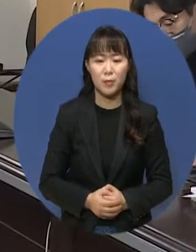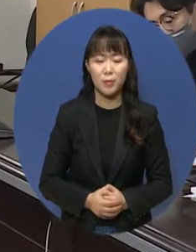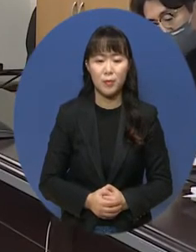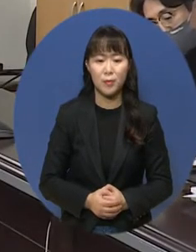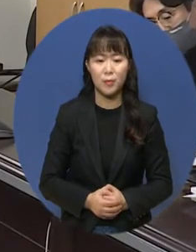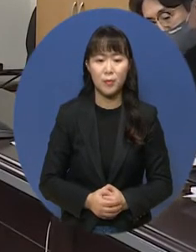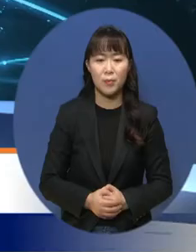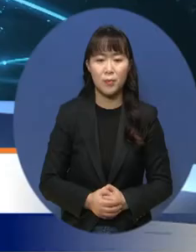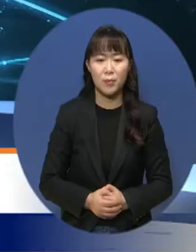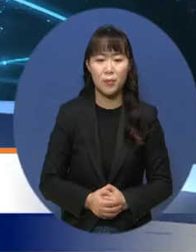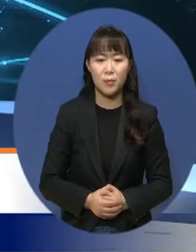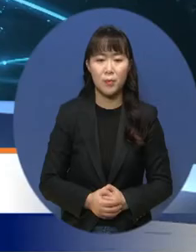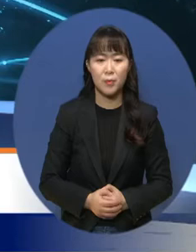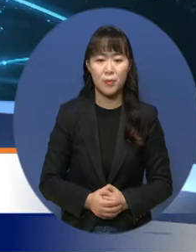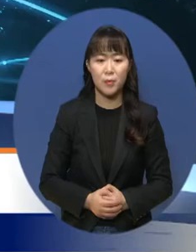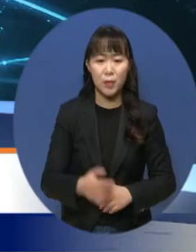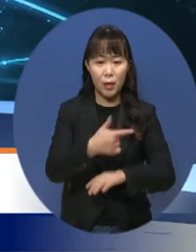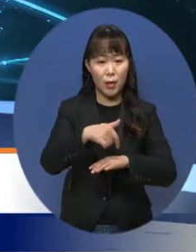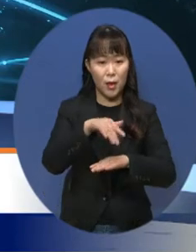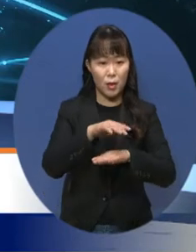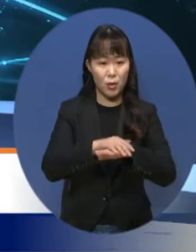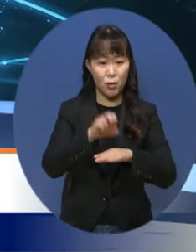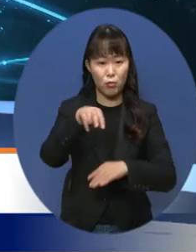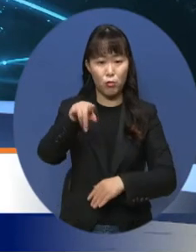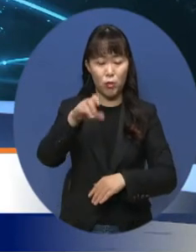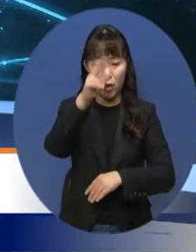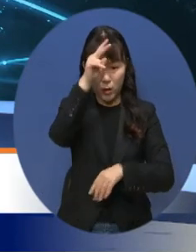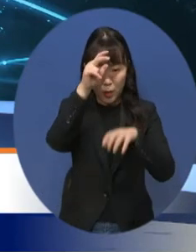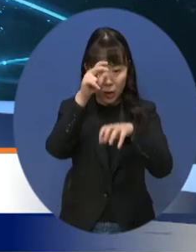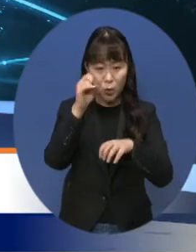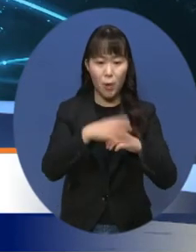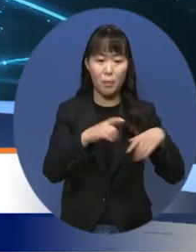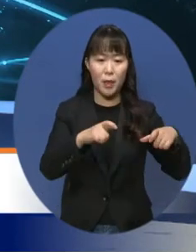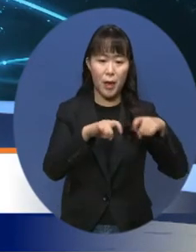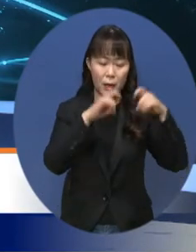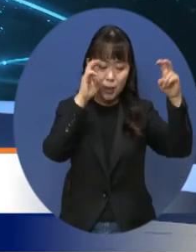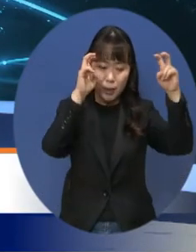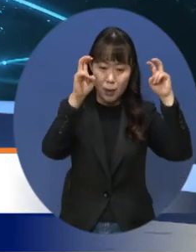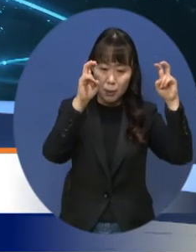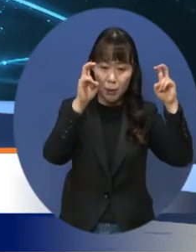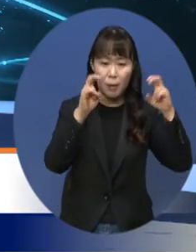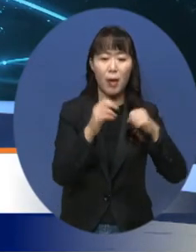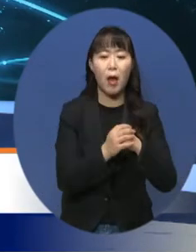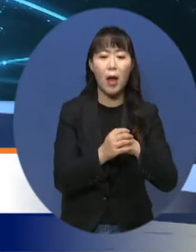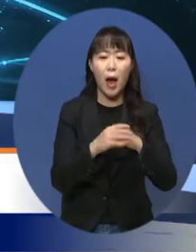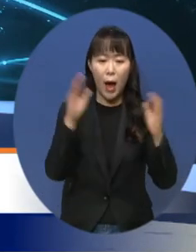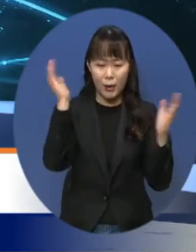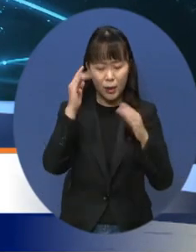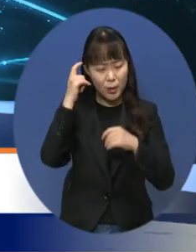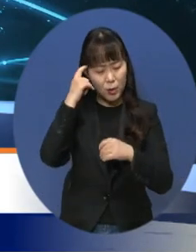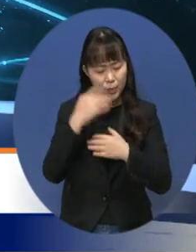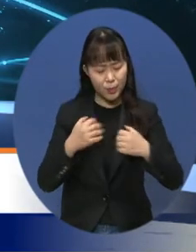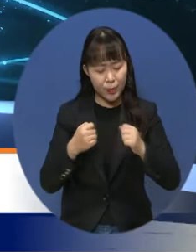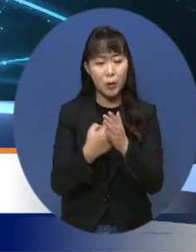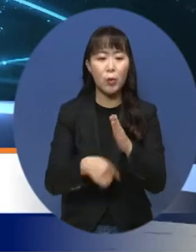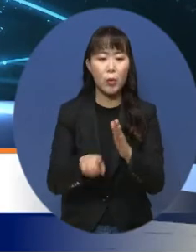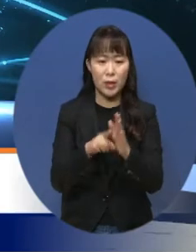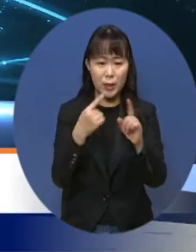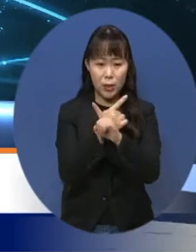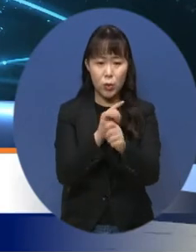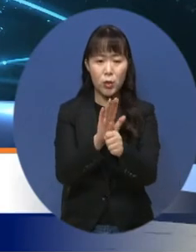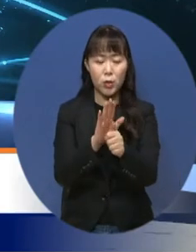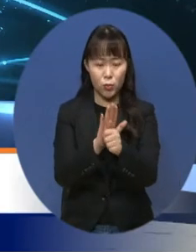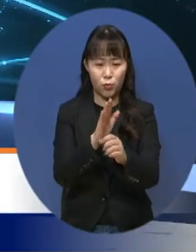박승용입니다. 대전 유성경찰서와 지역의 민간기업이 청소년들의 정신 건강을 위해 치료